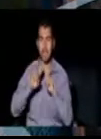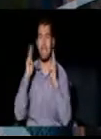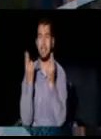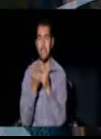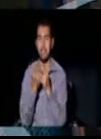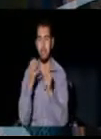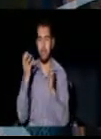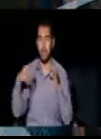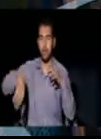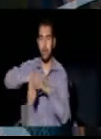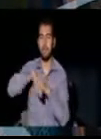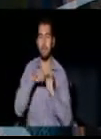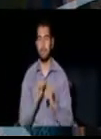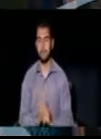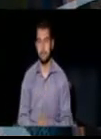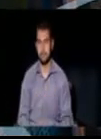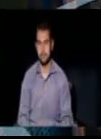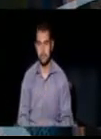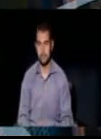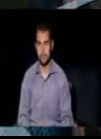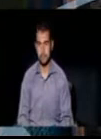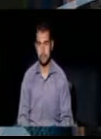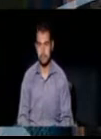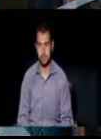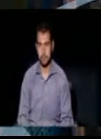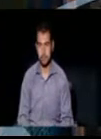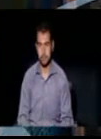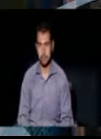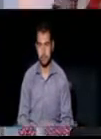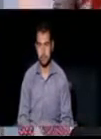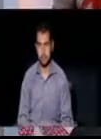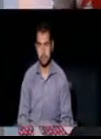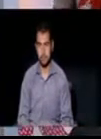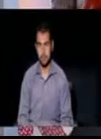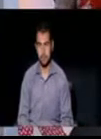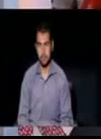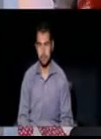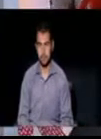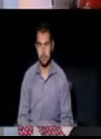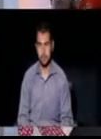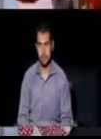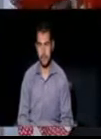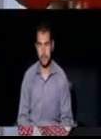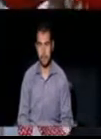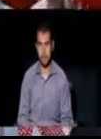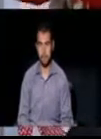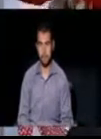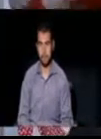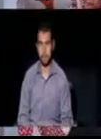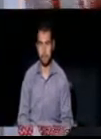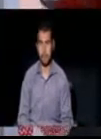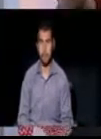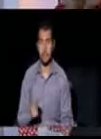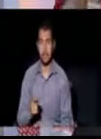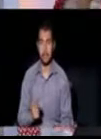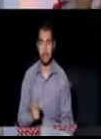خالص. لو مسلل وهم شافوا في جوه باقي، هو بيقول، بتقول لك انتوا كمان لو شفتوا